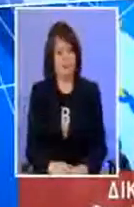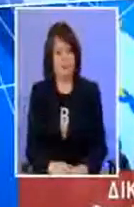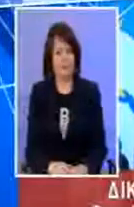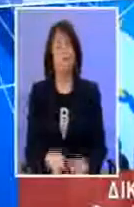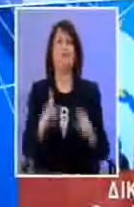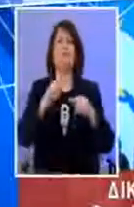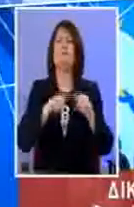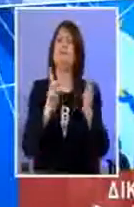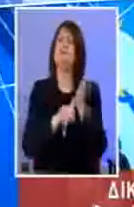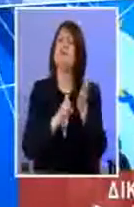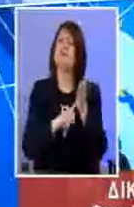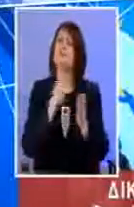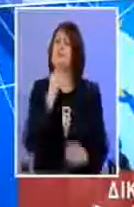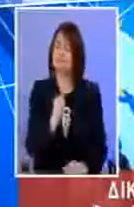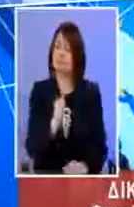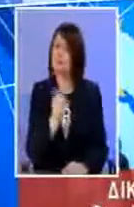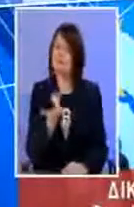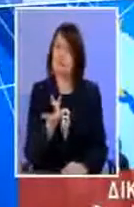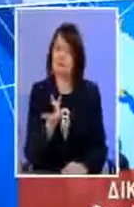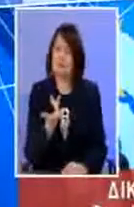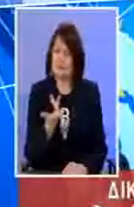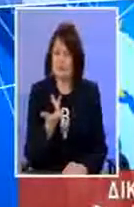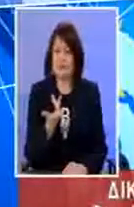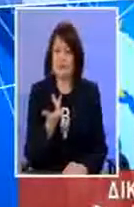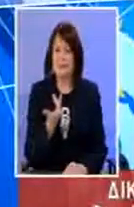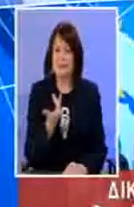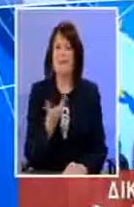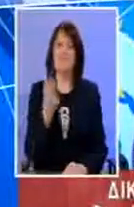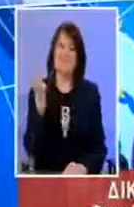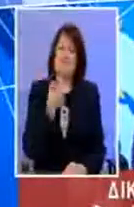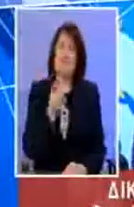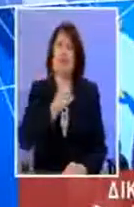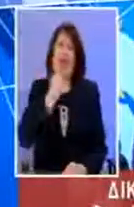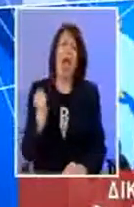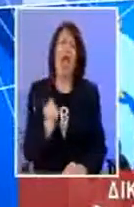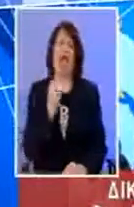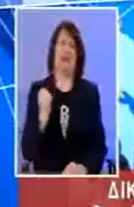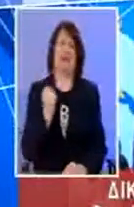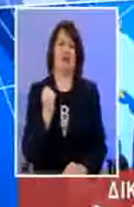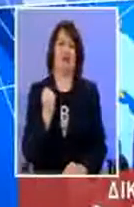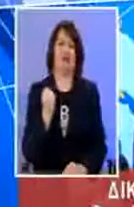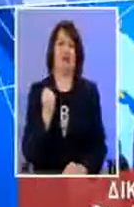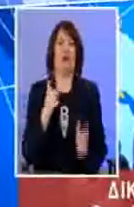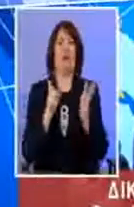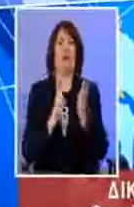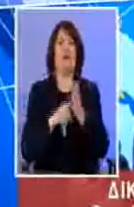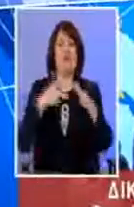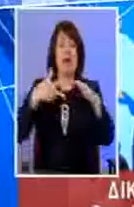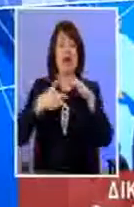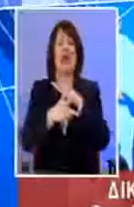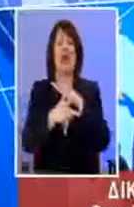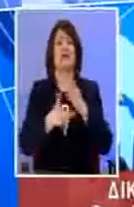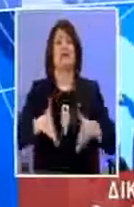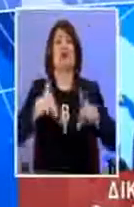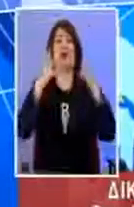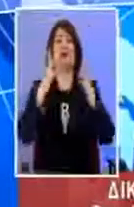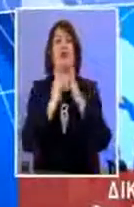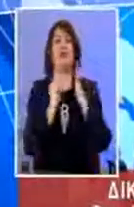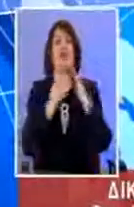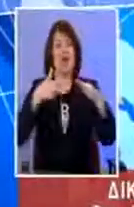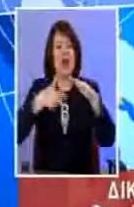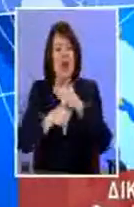Ελλάδα πάντοτε ήτανε άψογος και αυστηρότατος, δηλαδή απαιτούσε γκαράζ στις πολυκατοικίες, απαιτούσε